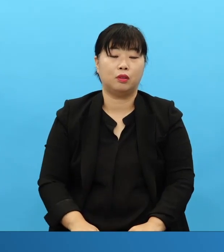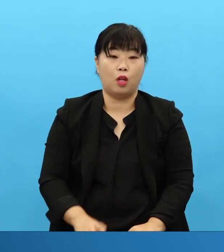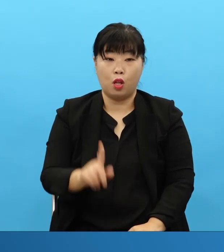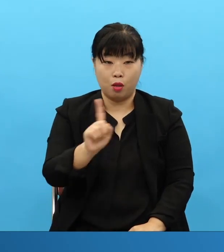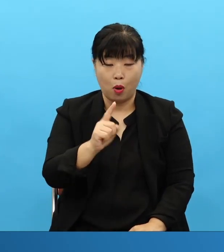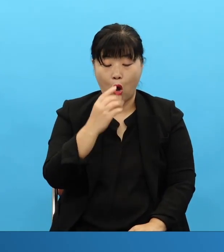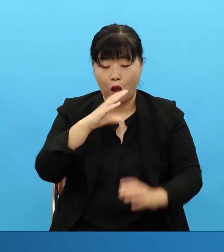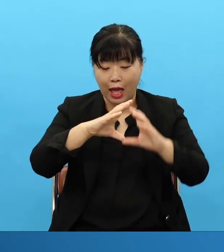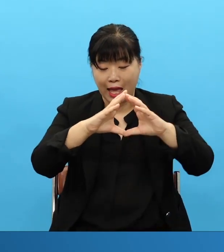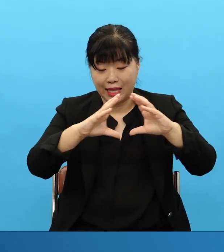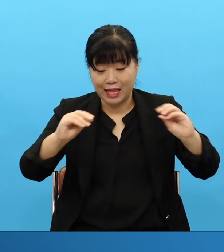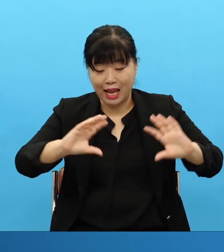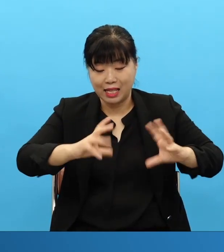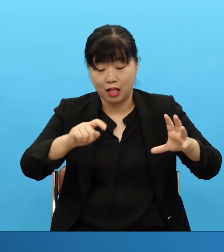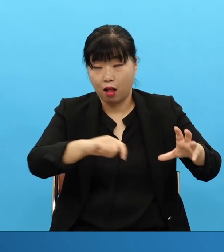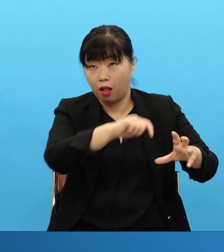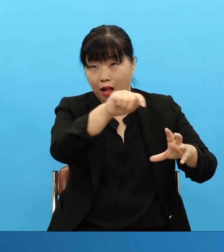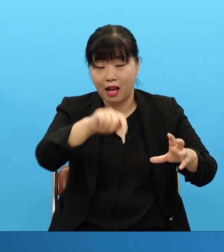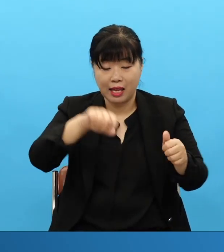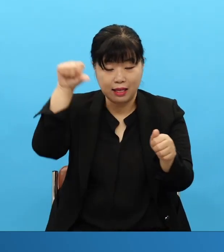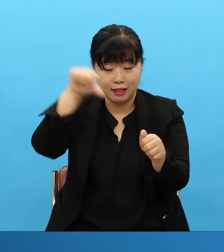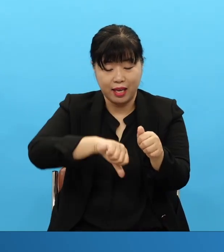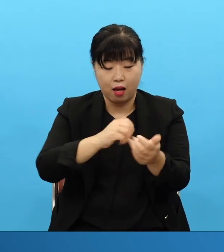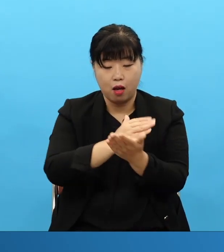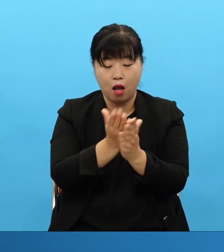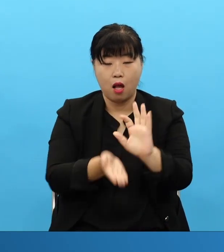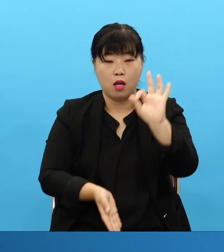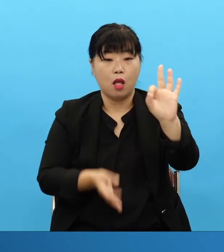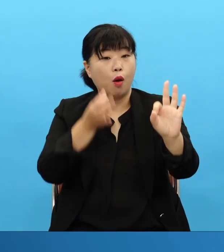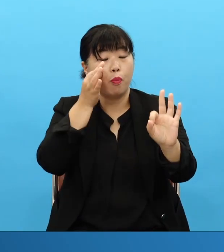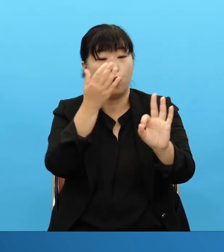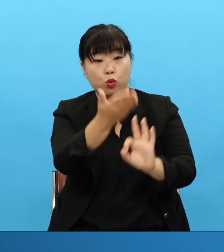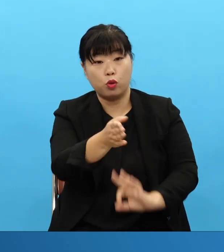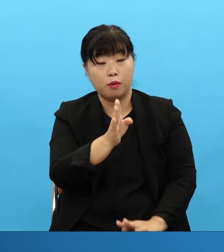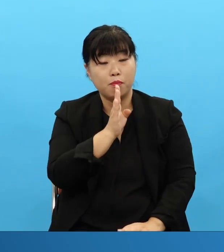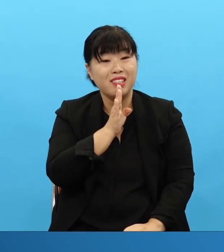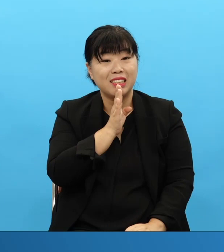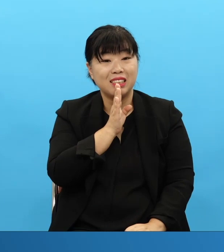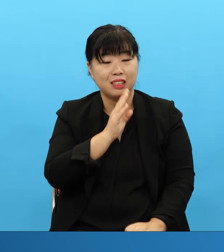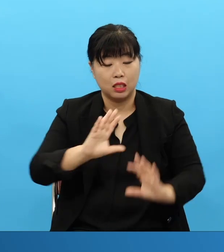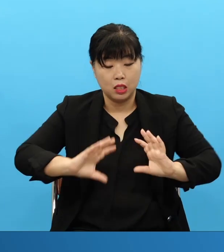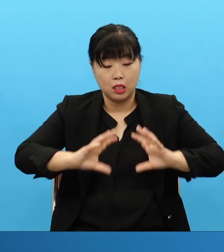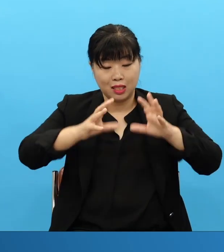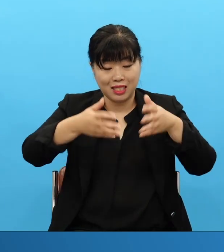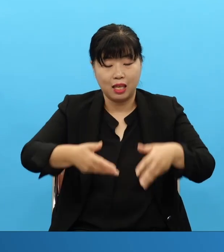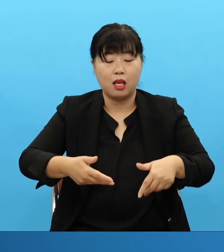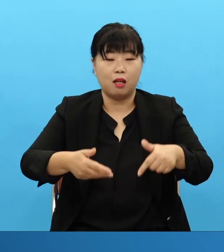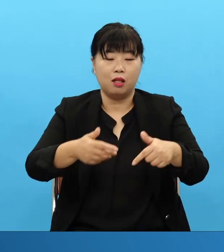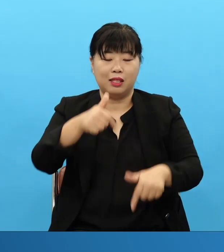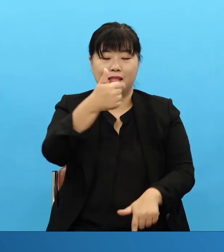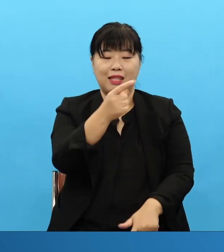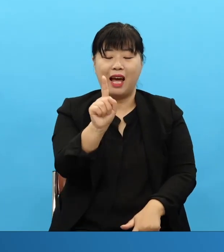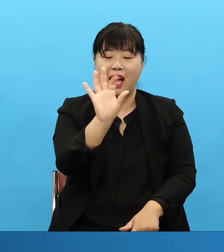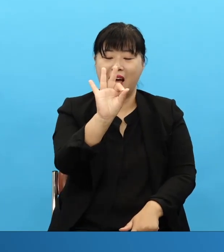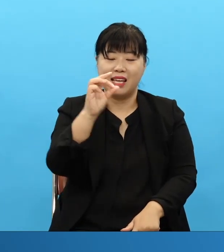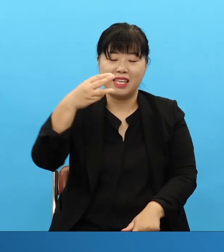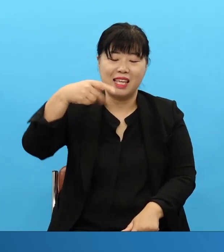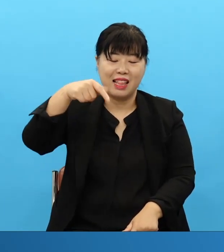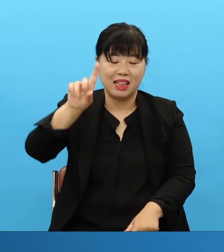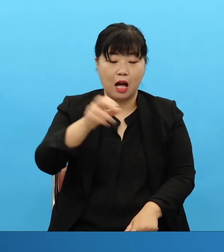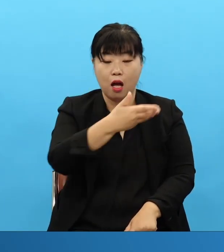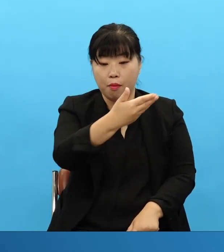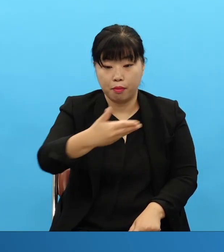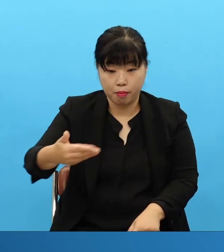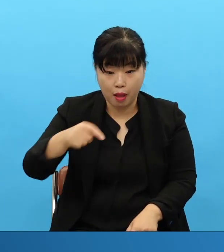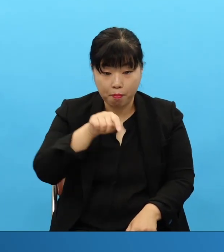the world. 나일강을 비롯해가지고 애굽과 세계 우상을 뒤흔드는 겁니다. Beginning with the Nile River, he completely overturned the idols of Egypt